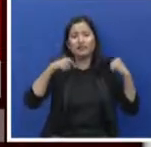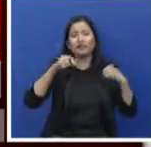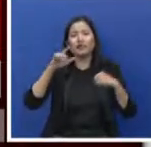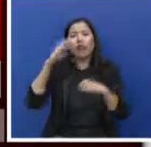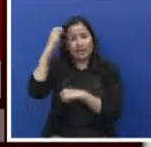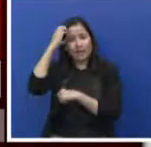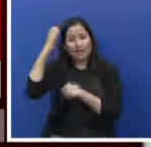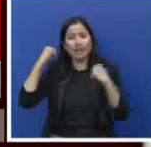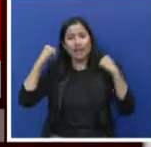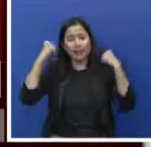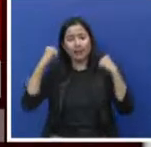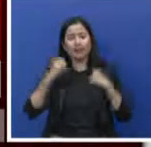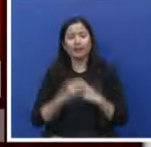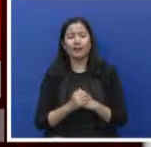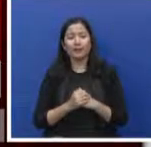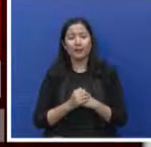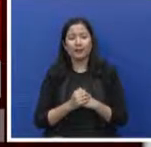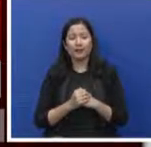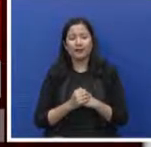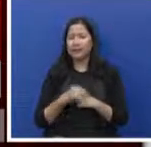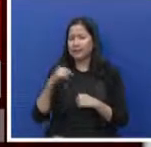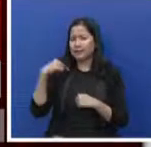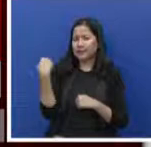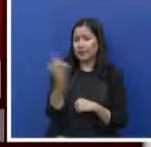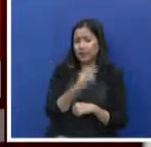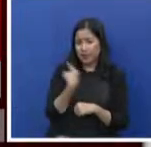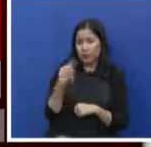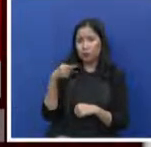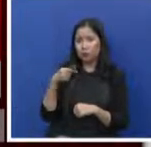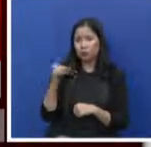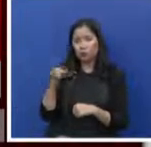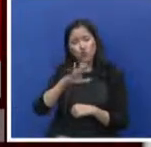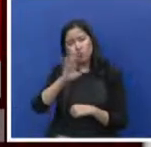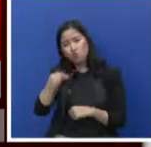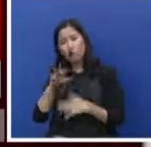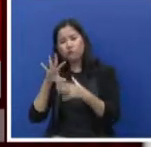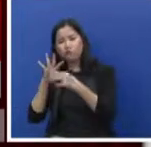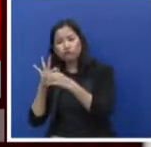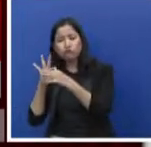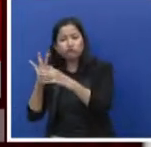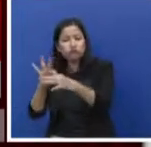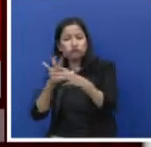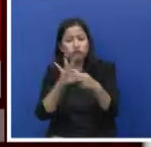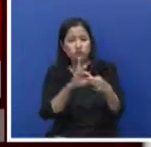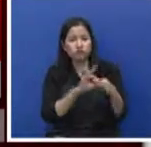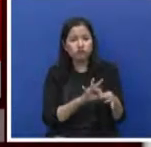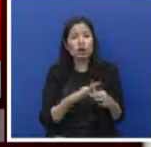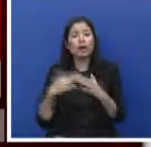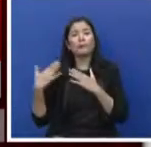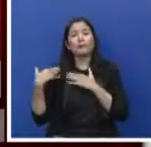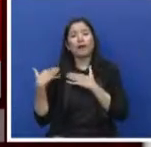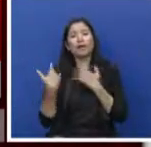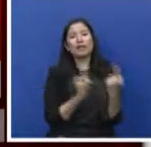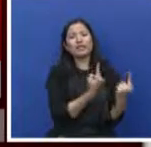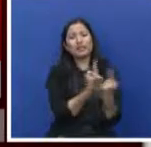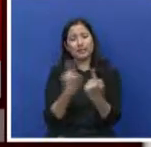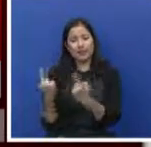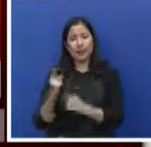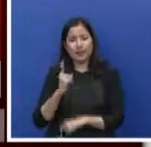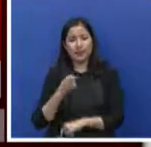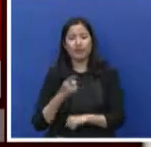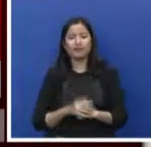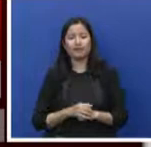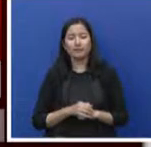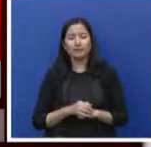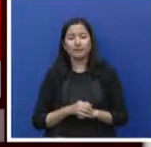juga. Jadi kalau kita lihat di sini, kita semua elemen bekerja sama dan memiliki peran masing-masing. Ya, apa sih